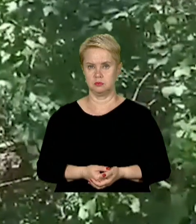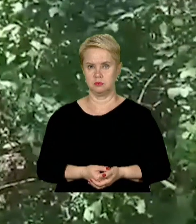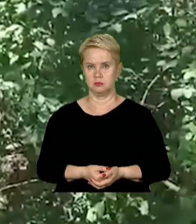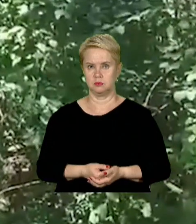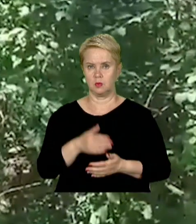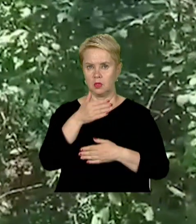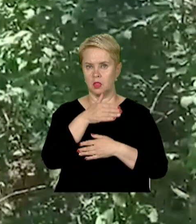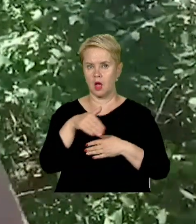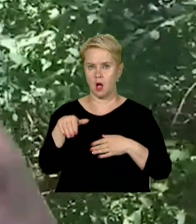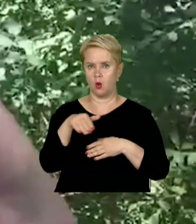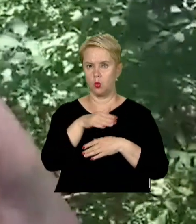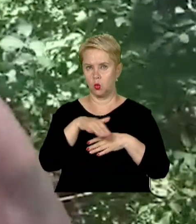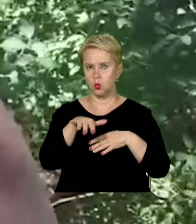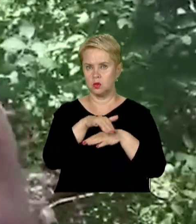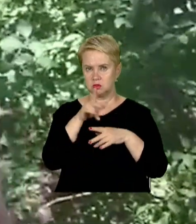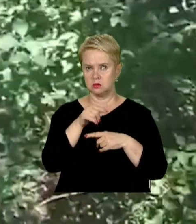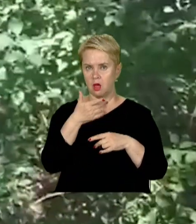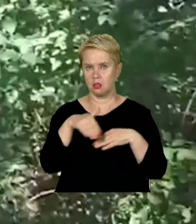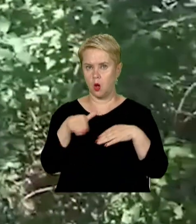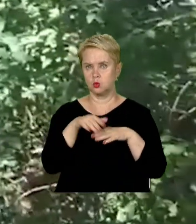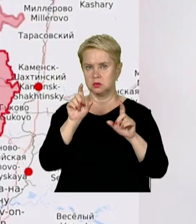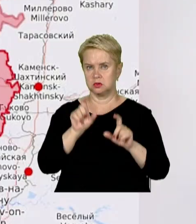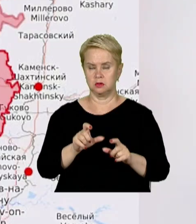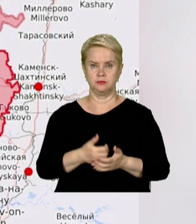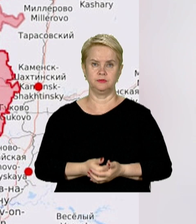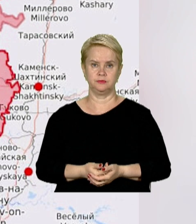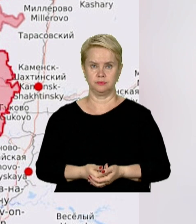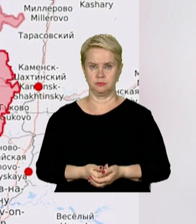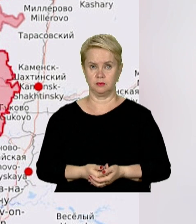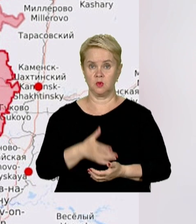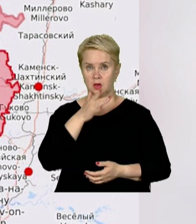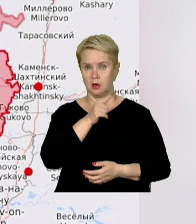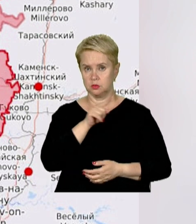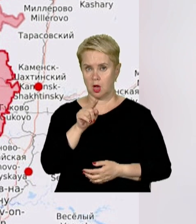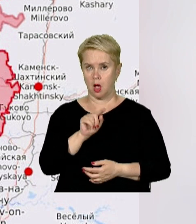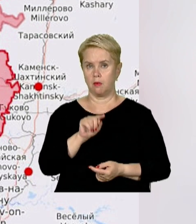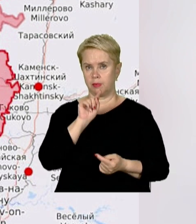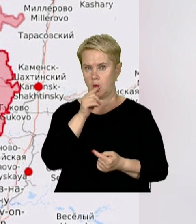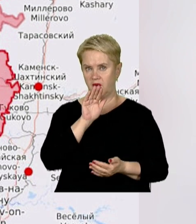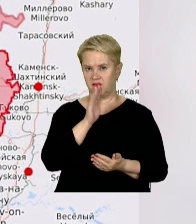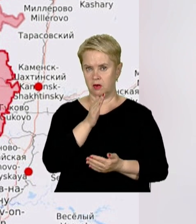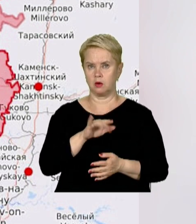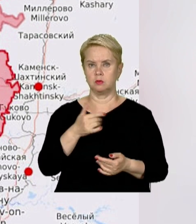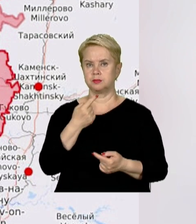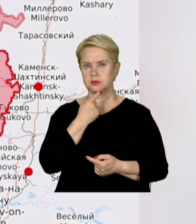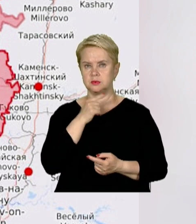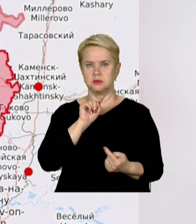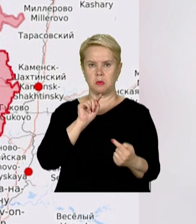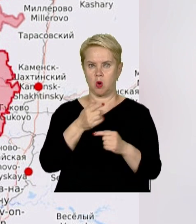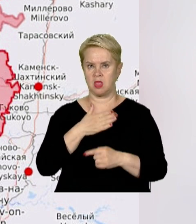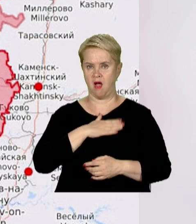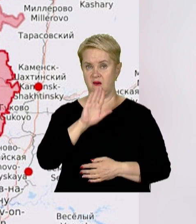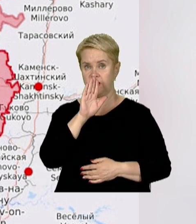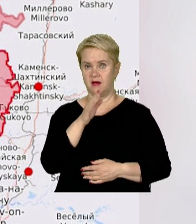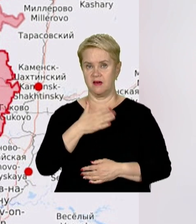Він на вулиці, мабуть, був, да? Так, сидів на вулиці. Тим часом противник намагається подолати спротив наших військ